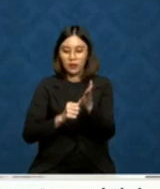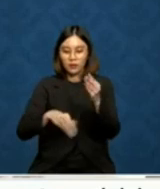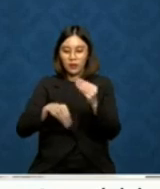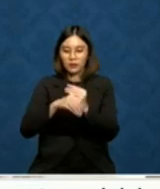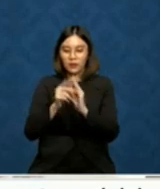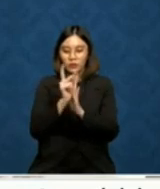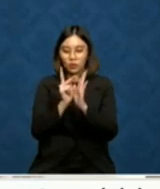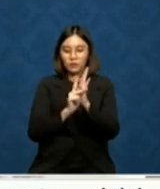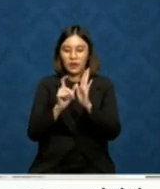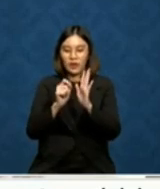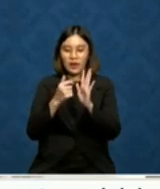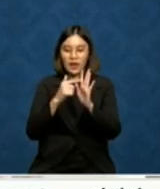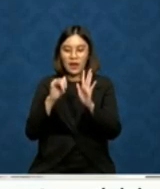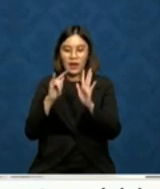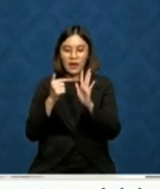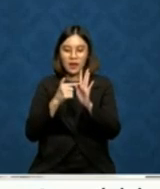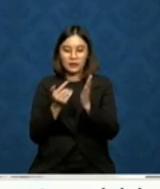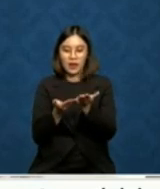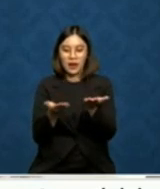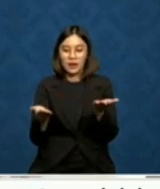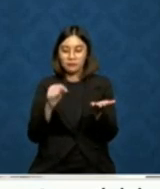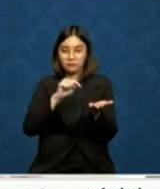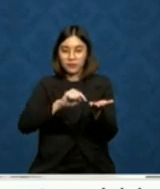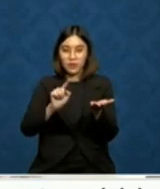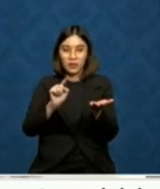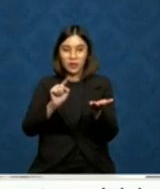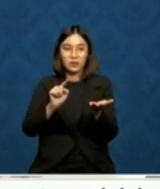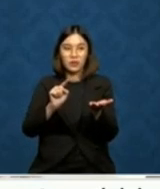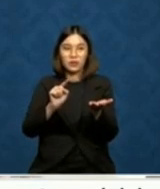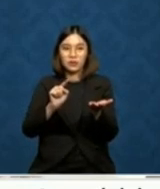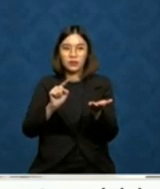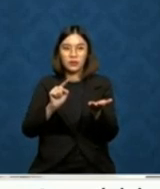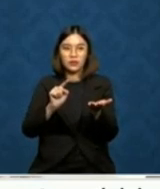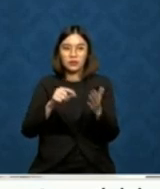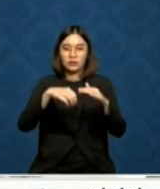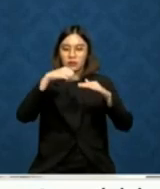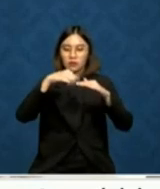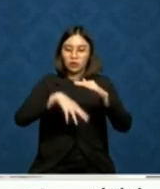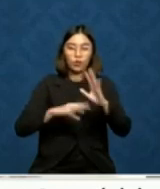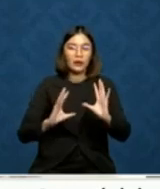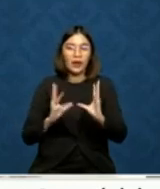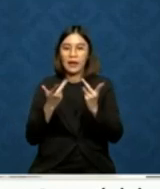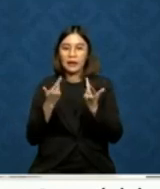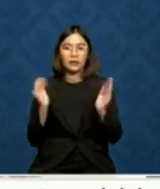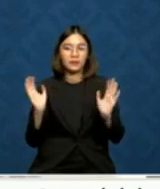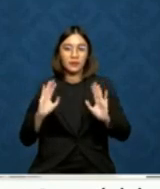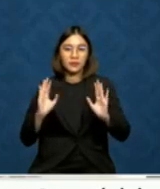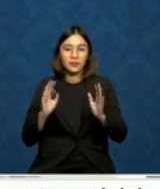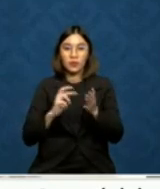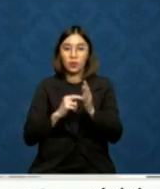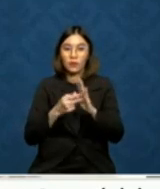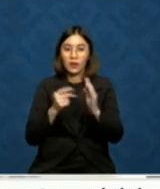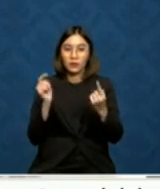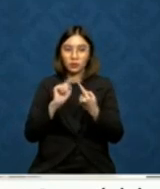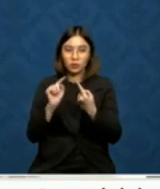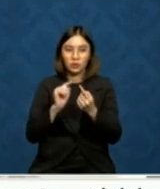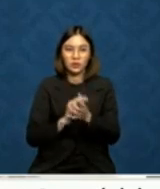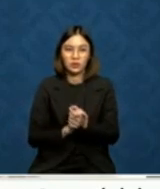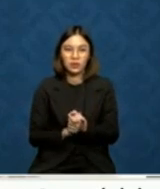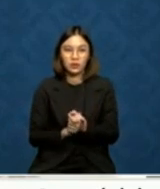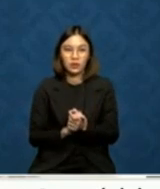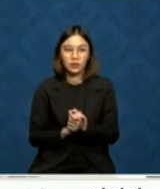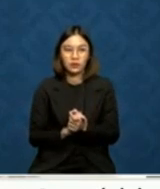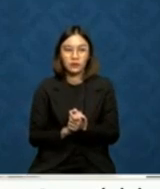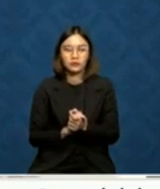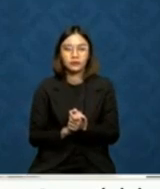ประมวลกฎหมายอาญาทั้งฉบับดังกล่าวนี้ไม่มีประเด็นที่ตกหล่นหายไปก็คือประเด็นในเรื่องของอัตลัก